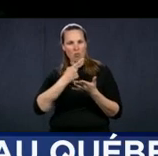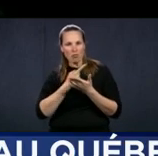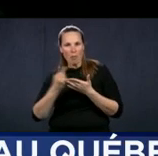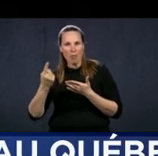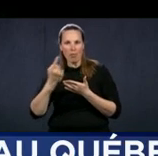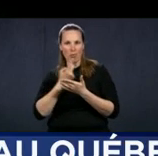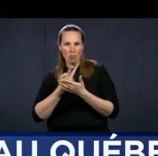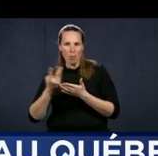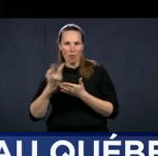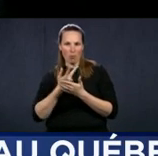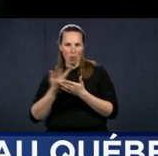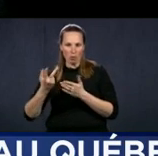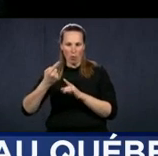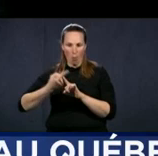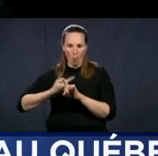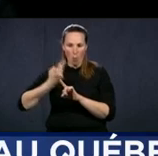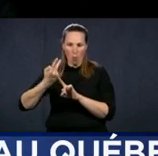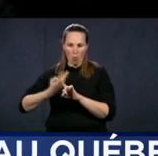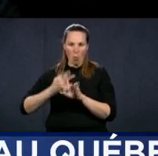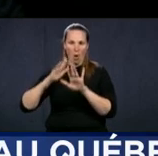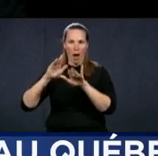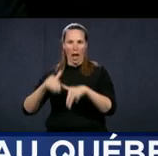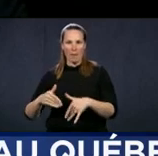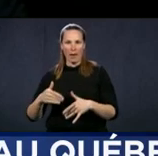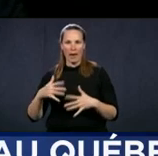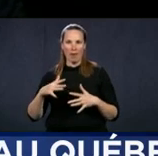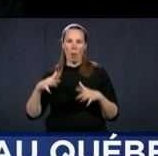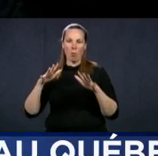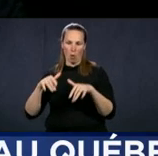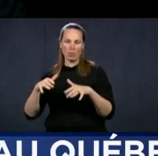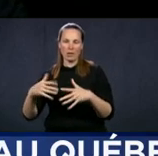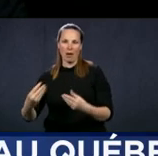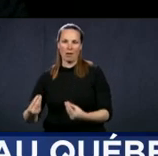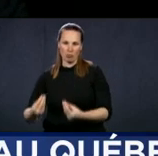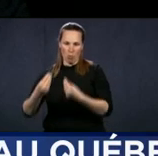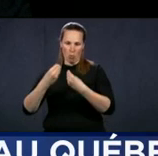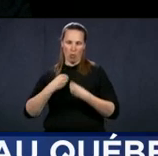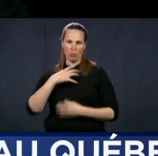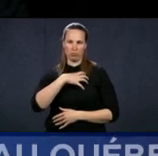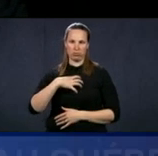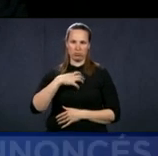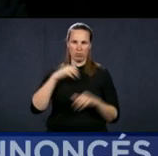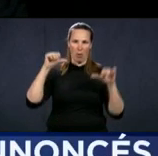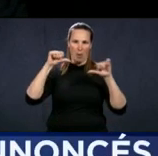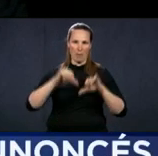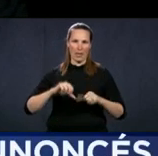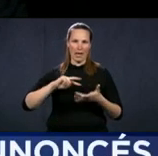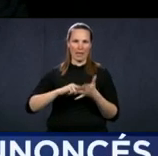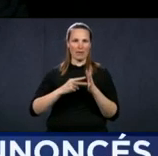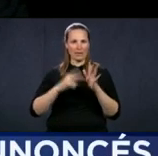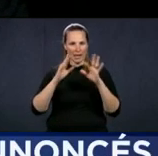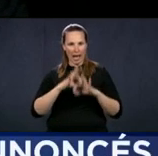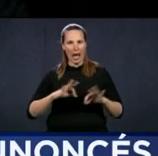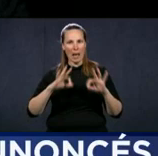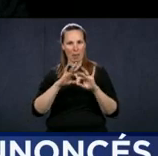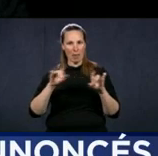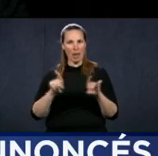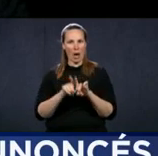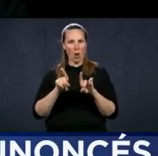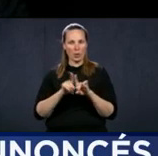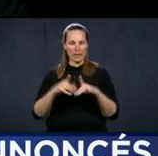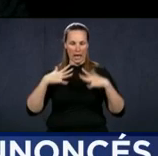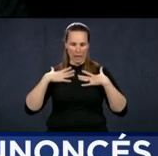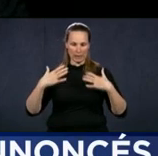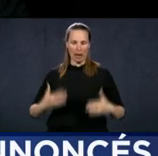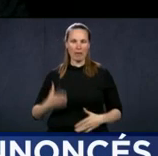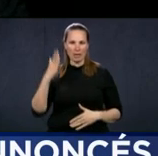pandémie. On doit donc, dès maintenant, déployer des efforts pour aplatir cette courbe-là aussi. On parle donc d'une